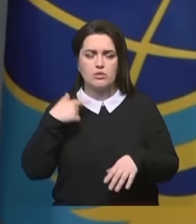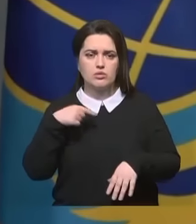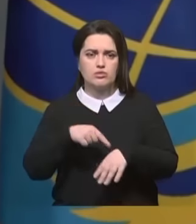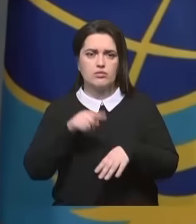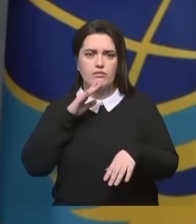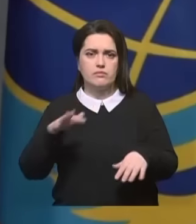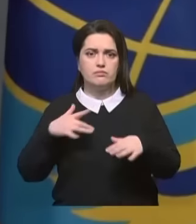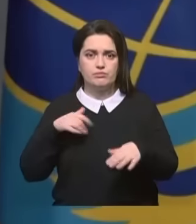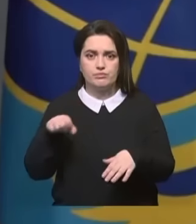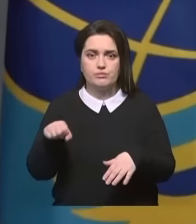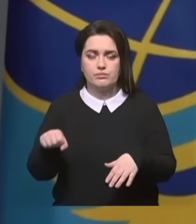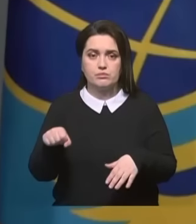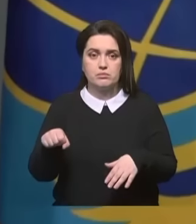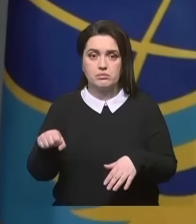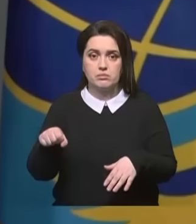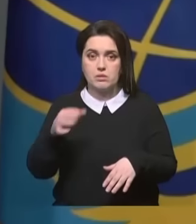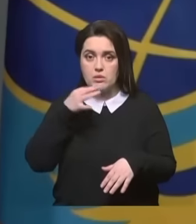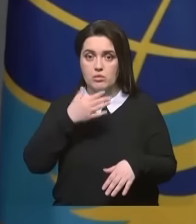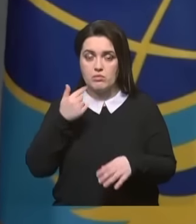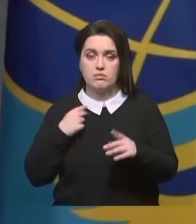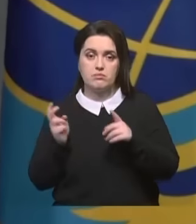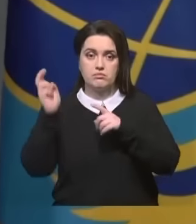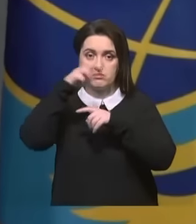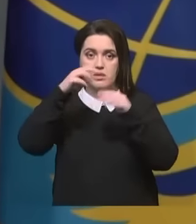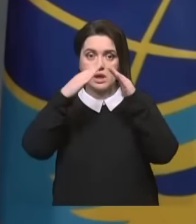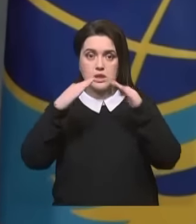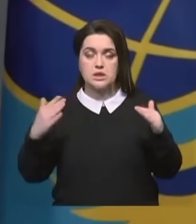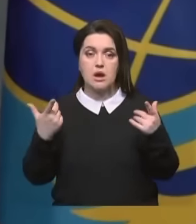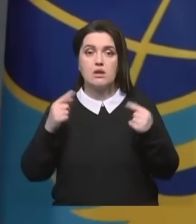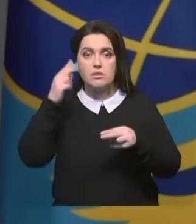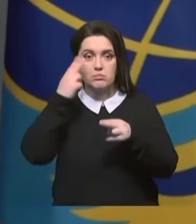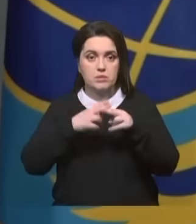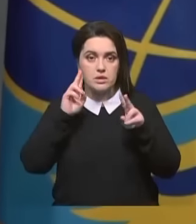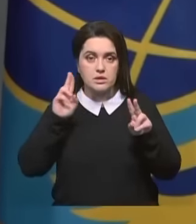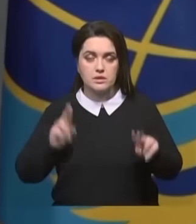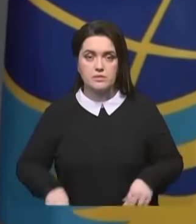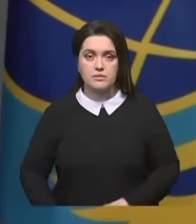вода, я начал его будить, он не отреагировал, я забежал на крышу. Где он находится и что с ним пока неизвестно.